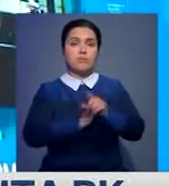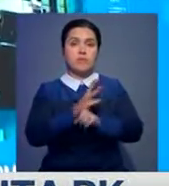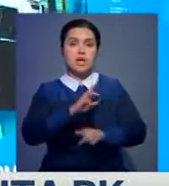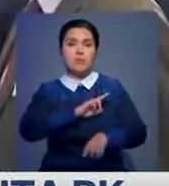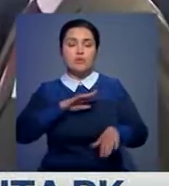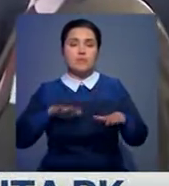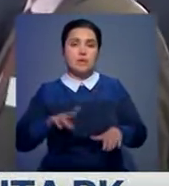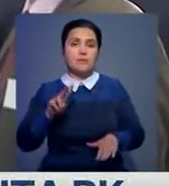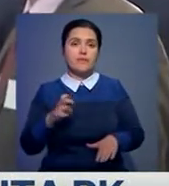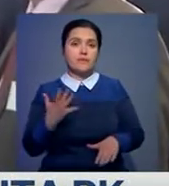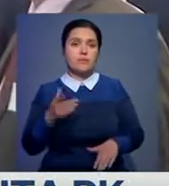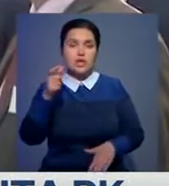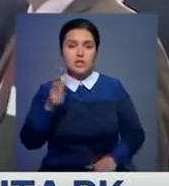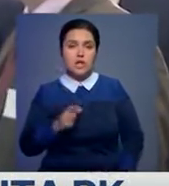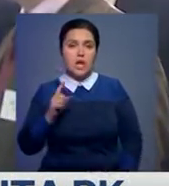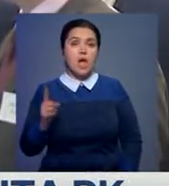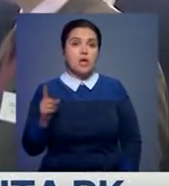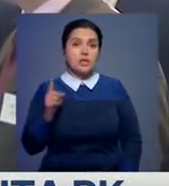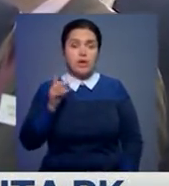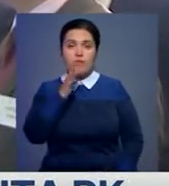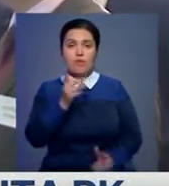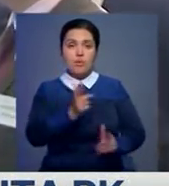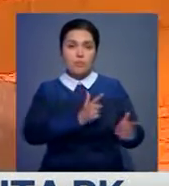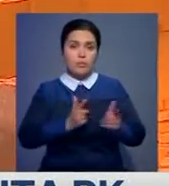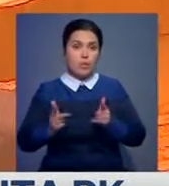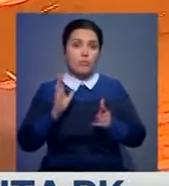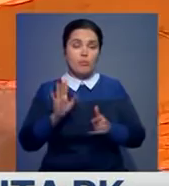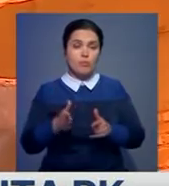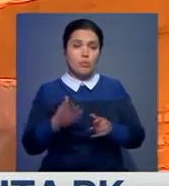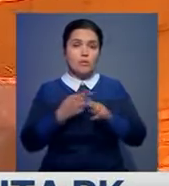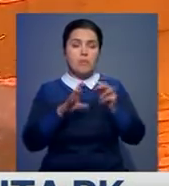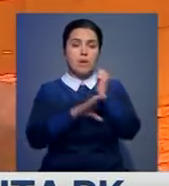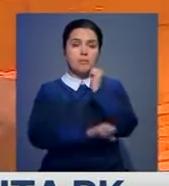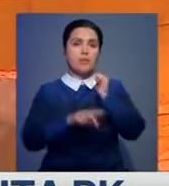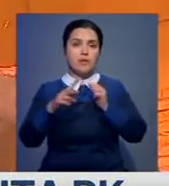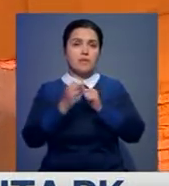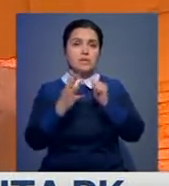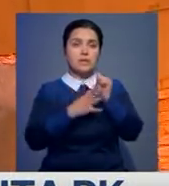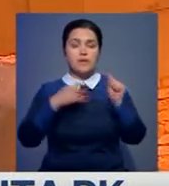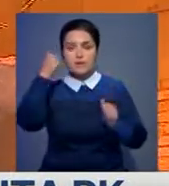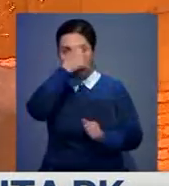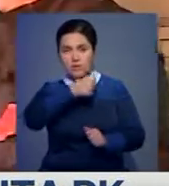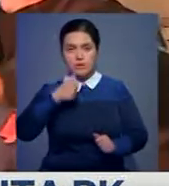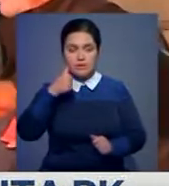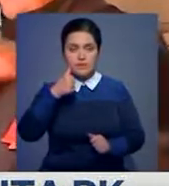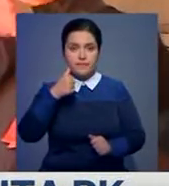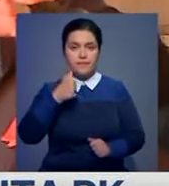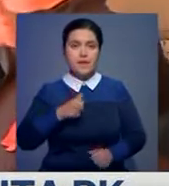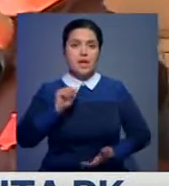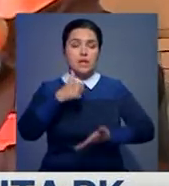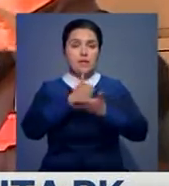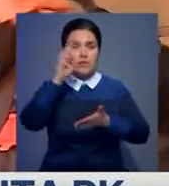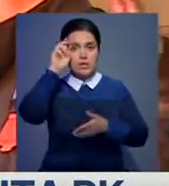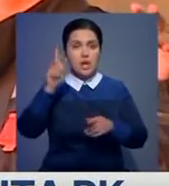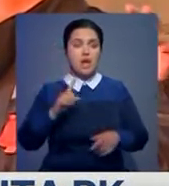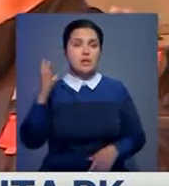Завод обеспечит рабочими местами 205 человек. Ожидаемый срок ввода в эксплуатацию – четвертый квартал этого года.